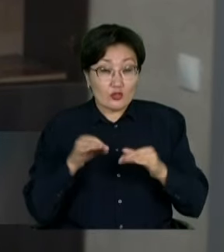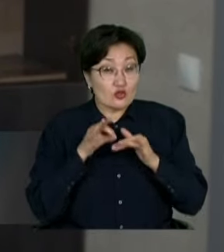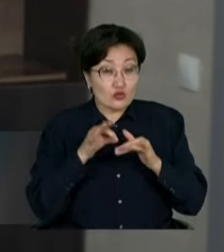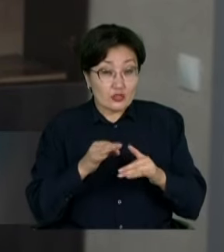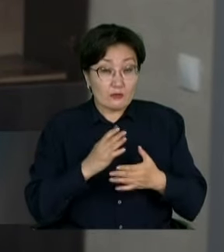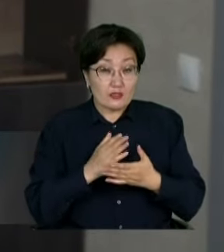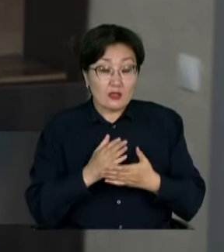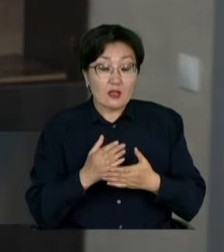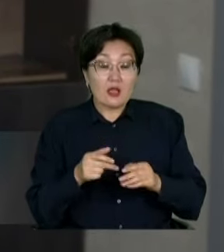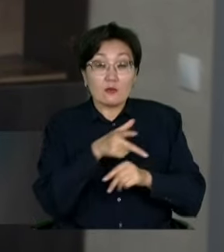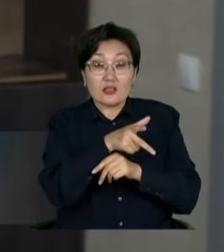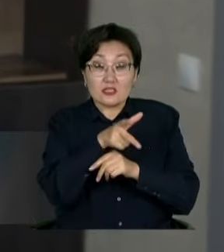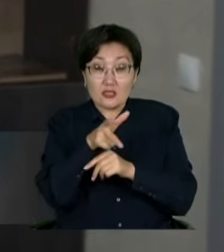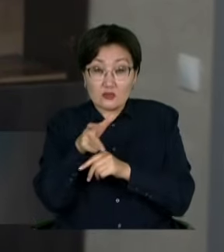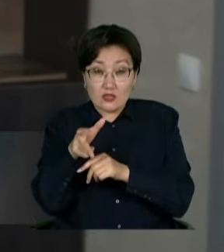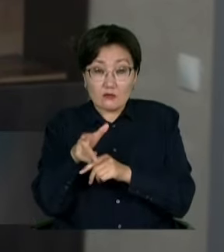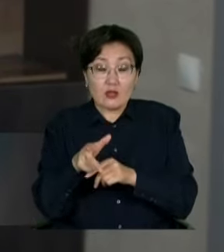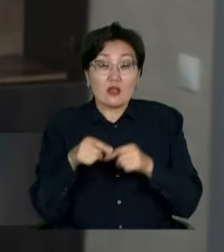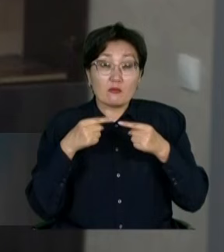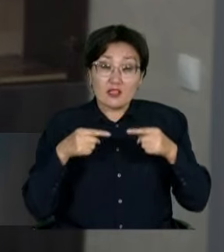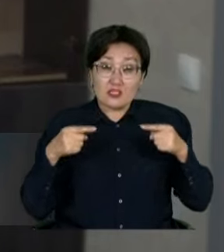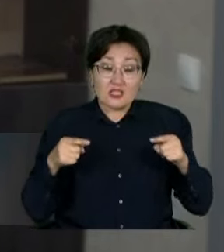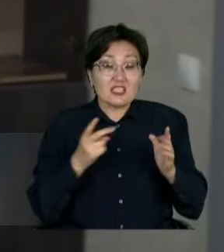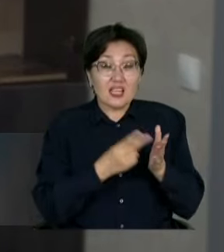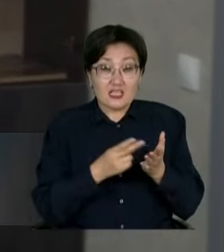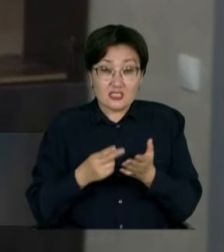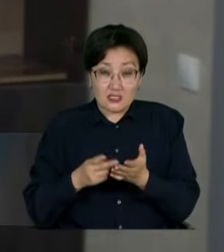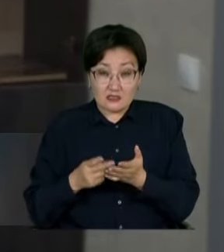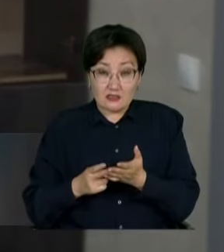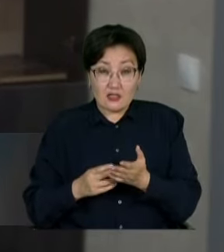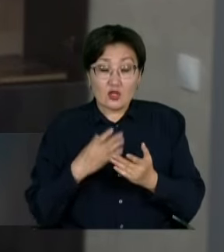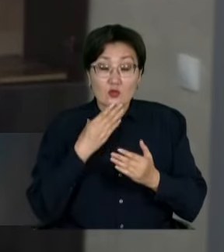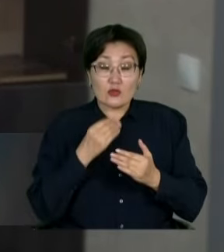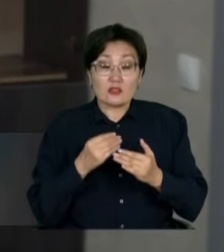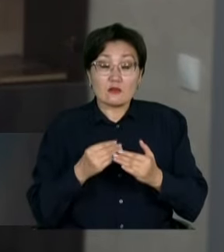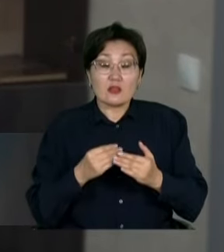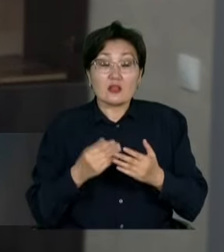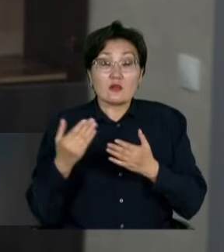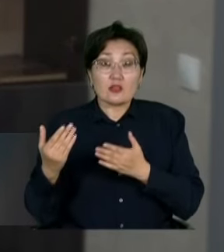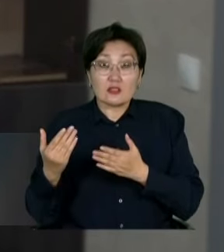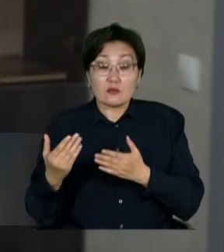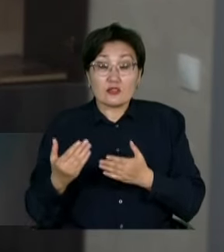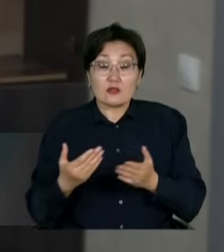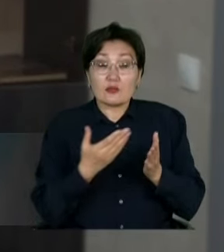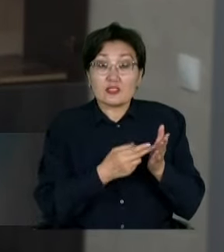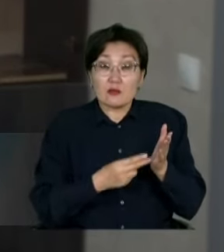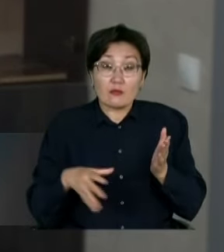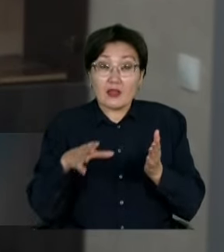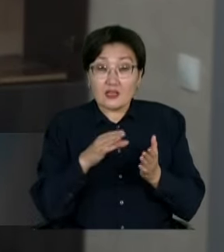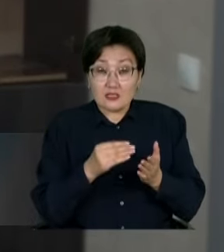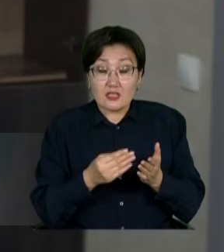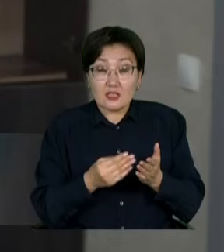жатыр. Бейне бақылау камералары тағы да басқа дәлелдері және де мына өзінің жәбірленуші жағынан көрсетіп отқан дәлелдерінің барлықтары қазіргі